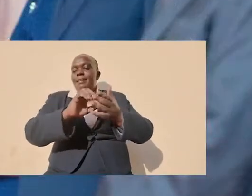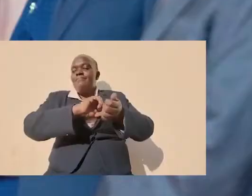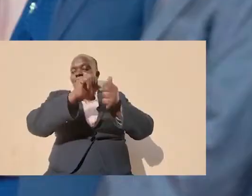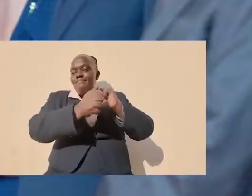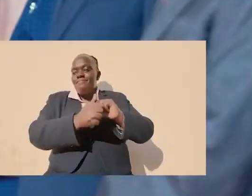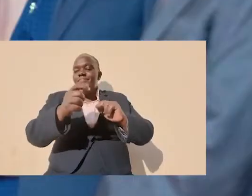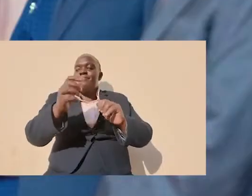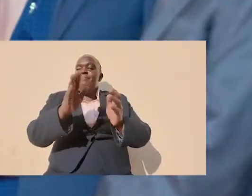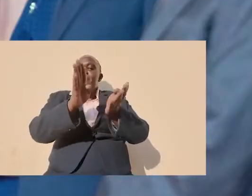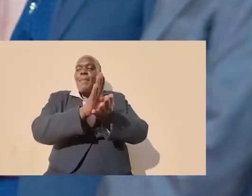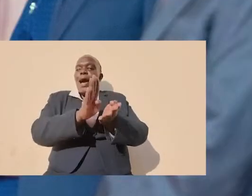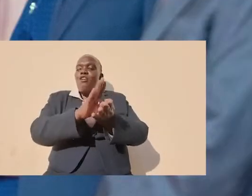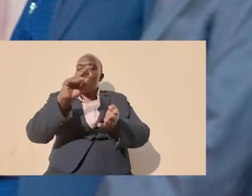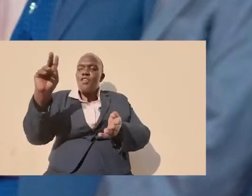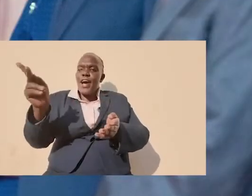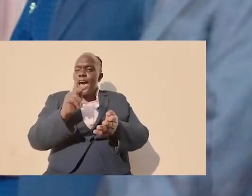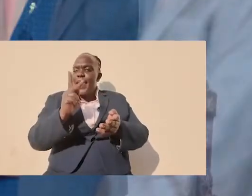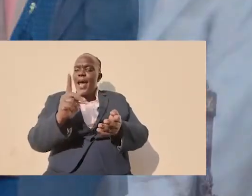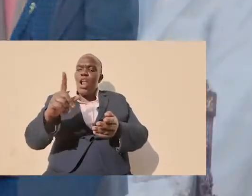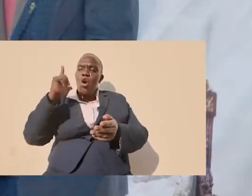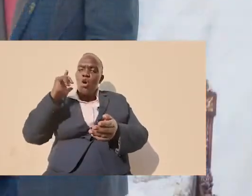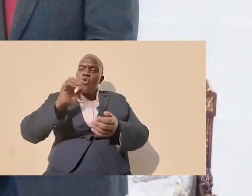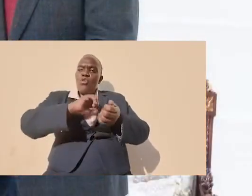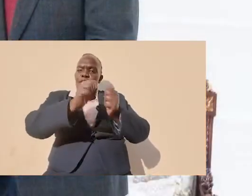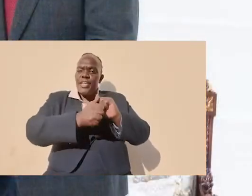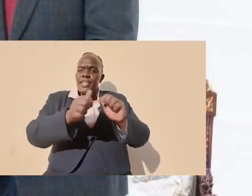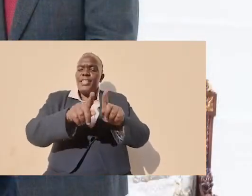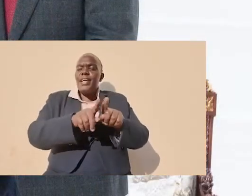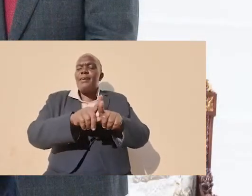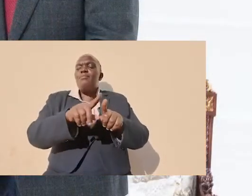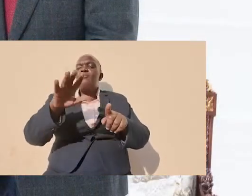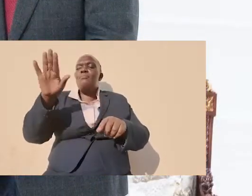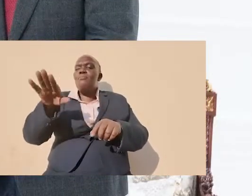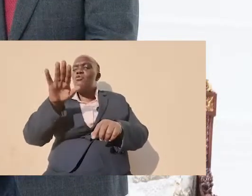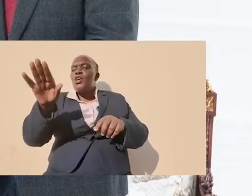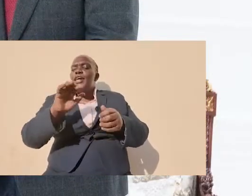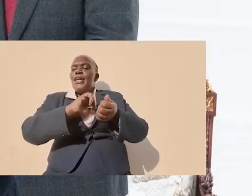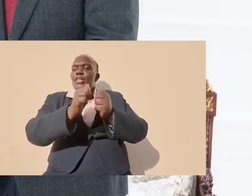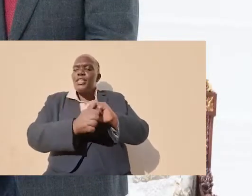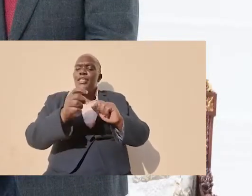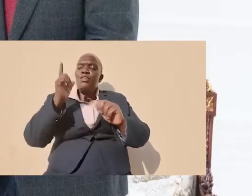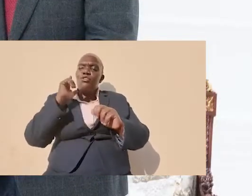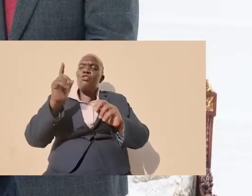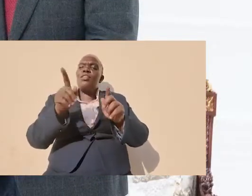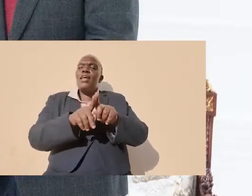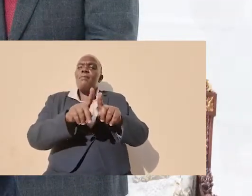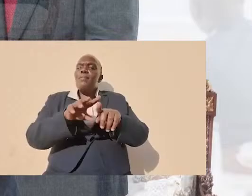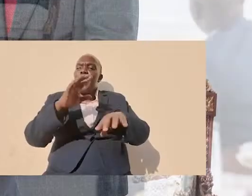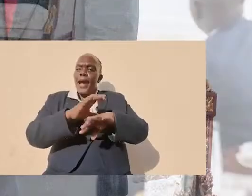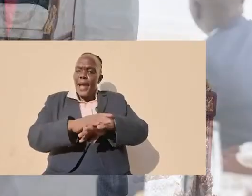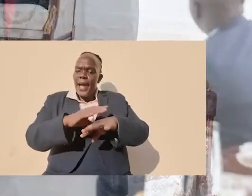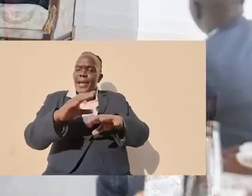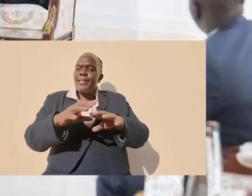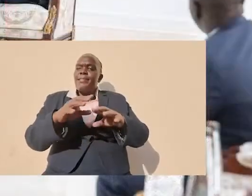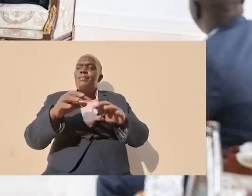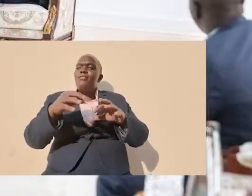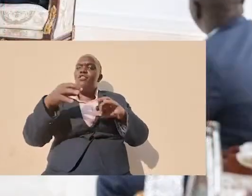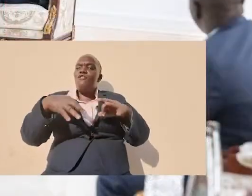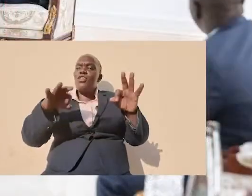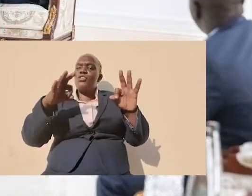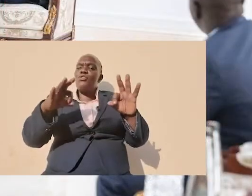Kenya na sheria ya pensheni za bunge. Amempokea mjumbe maalum wa rais wa Chad na kudhibitisha uhusiano